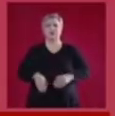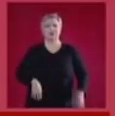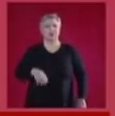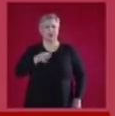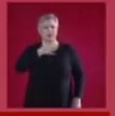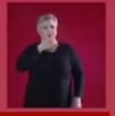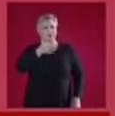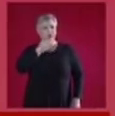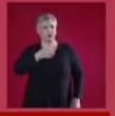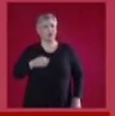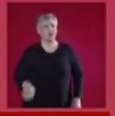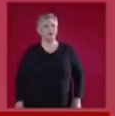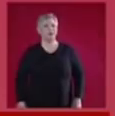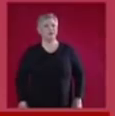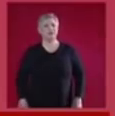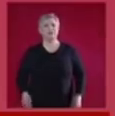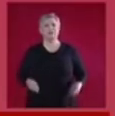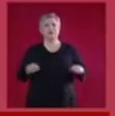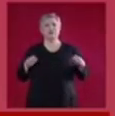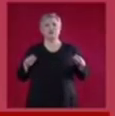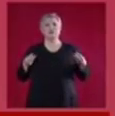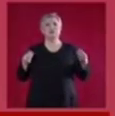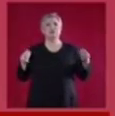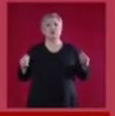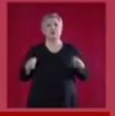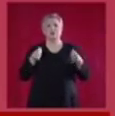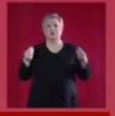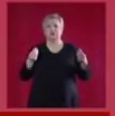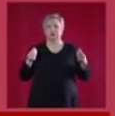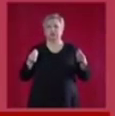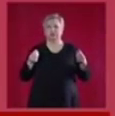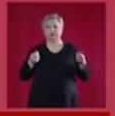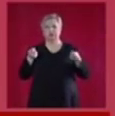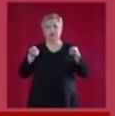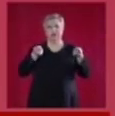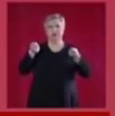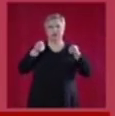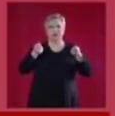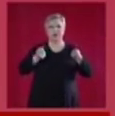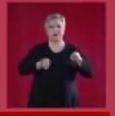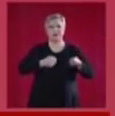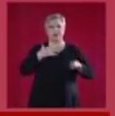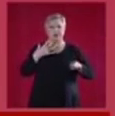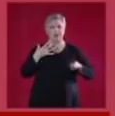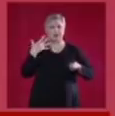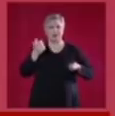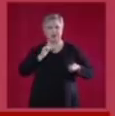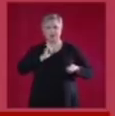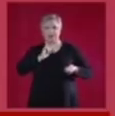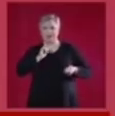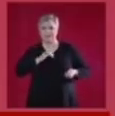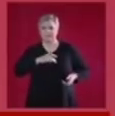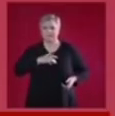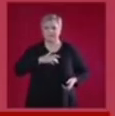επικίνδυνη χειρίζεται συναισθήματα τν φόβο και τον τρόμο των ανθρώπων και